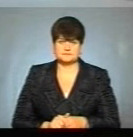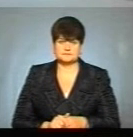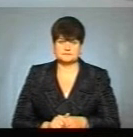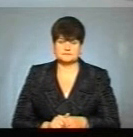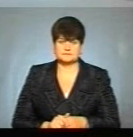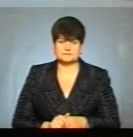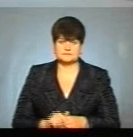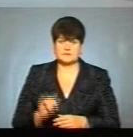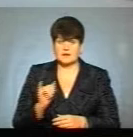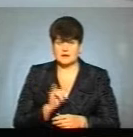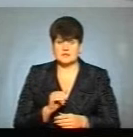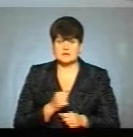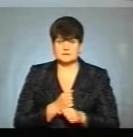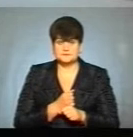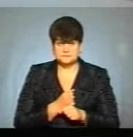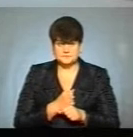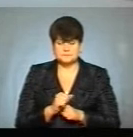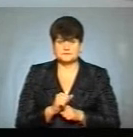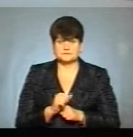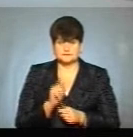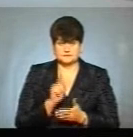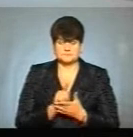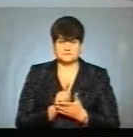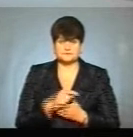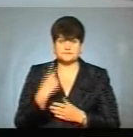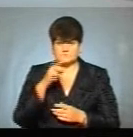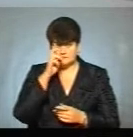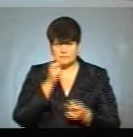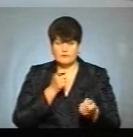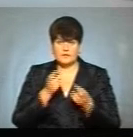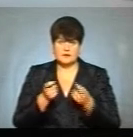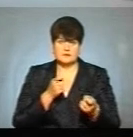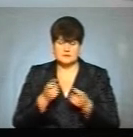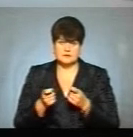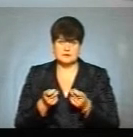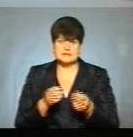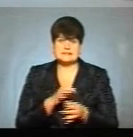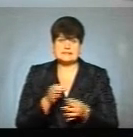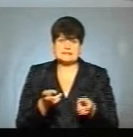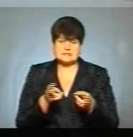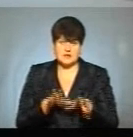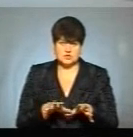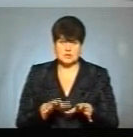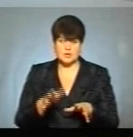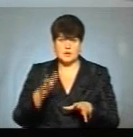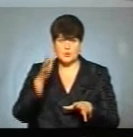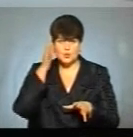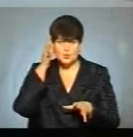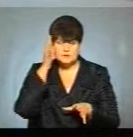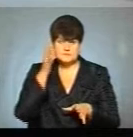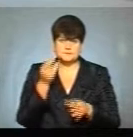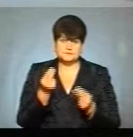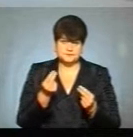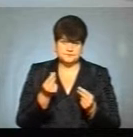І зобов'язало, скажімо, обласну державну адміністрацію, залишки освітньої субвенції, які склалися на